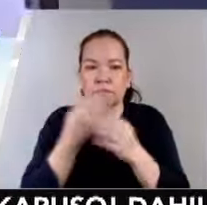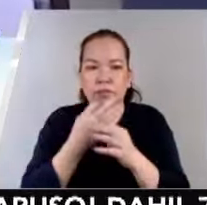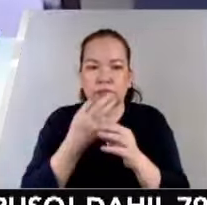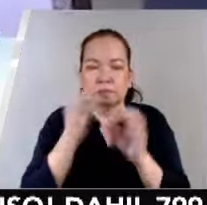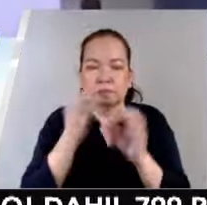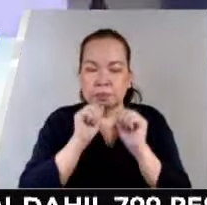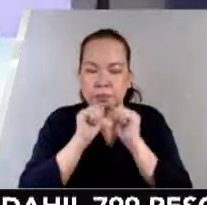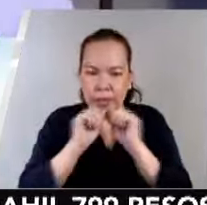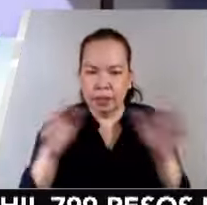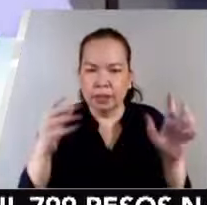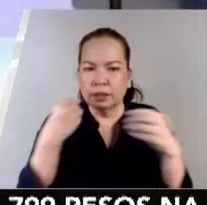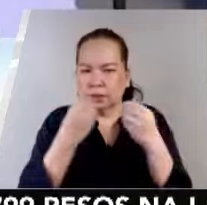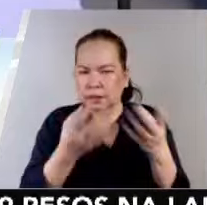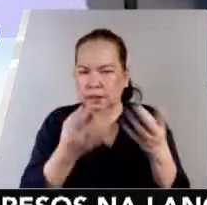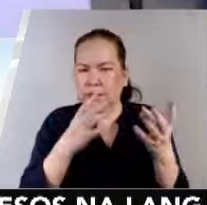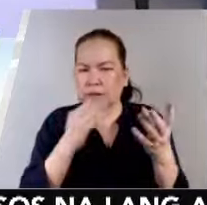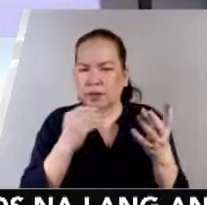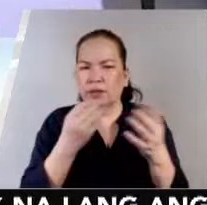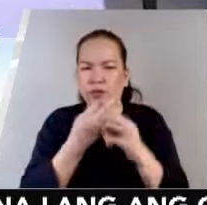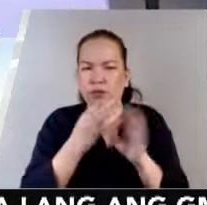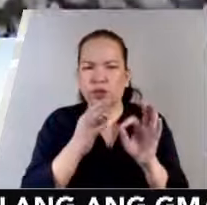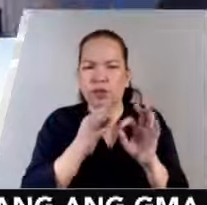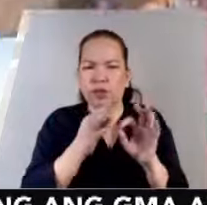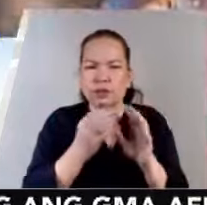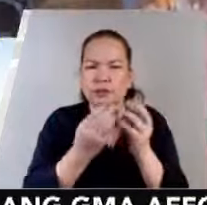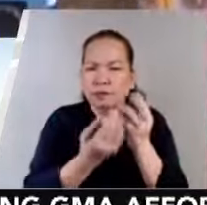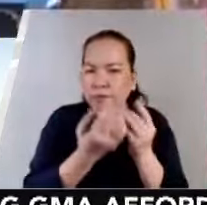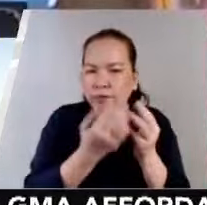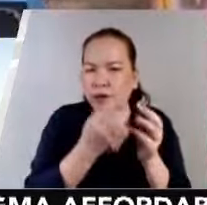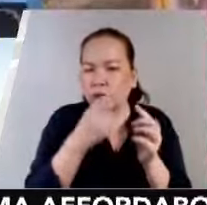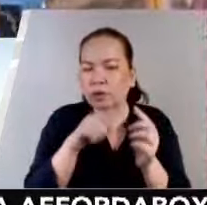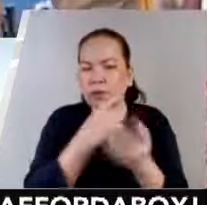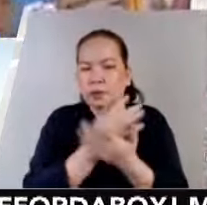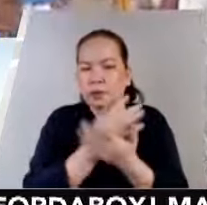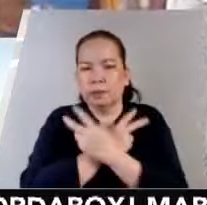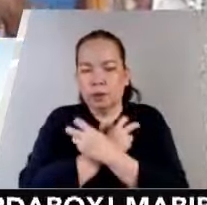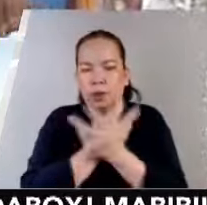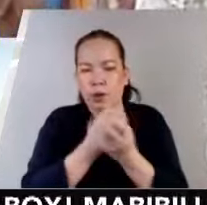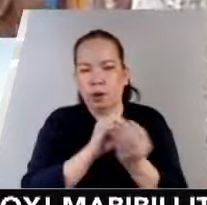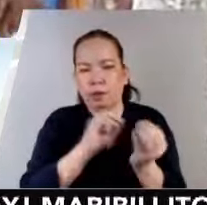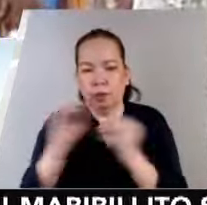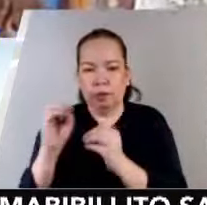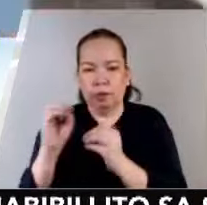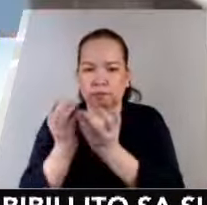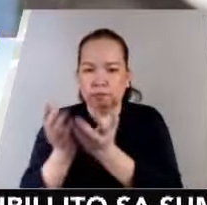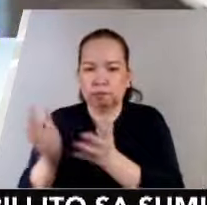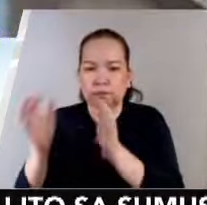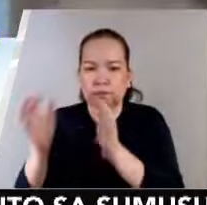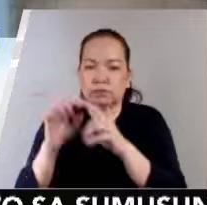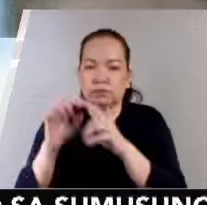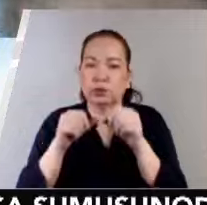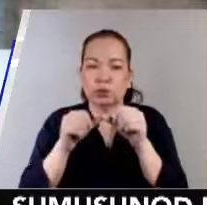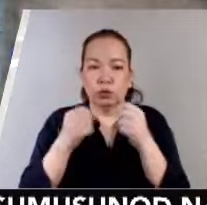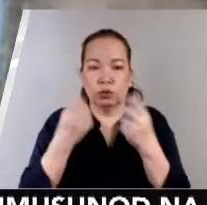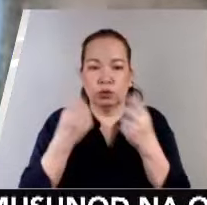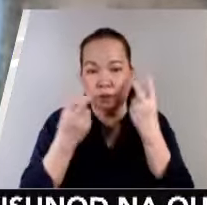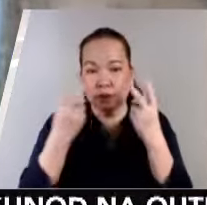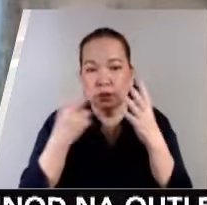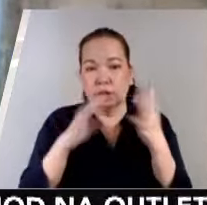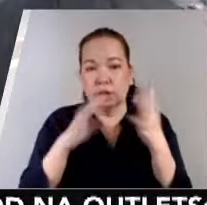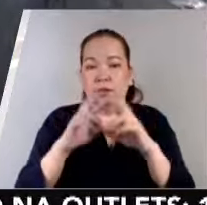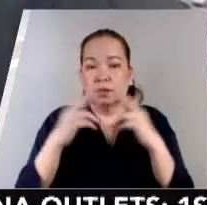para ipanalangin ang kaluluwa ng mga apektadong labi. Tuloy-tuloy naman ang dating ng mga dumadalaw sa puntod ng kanilang mga mahal sa